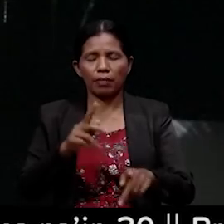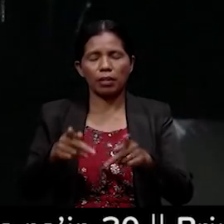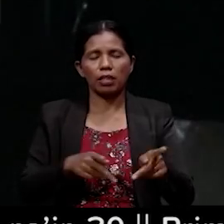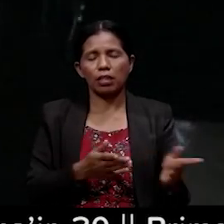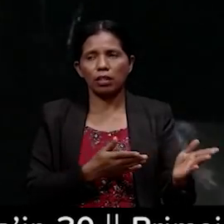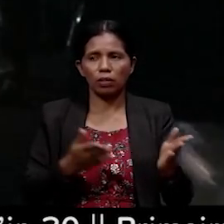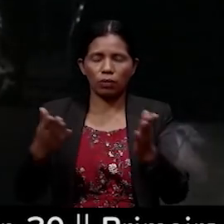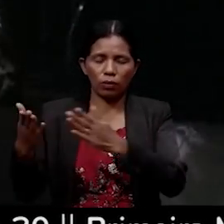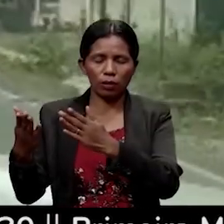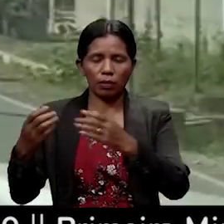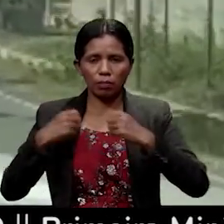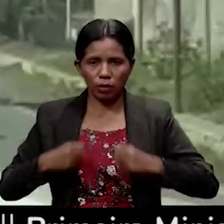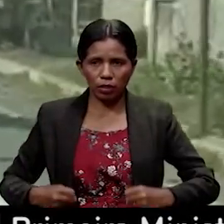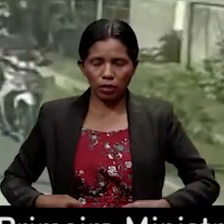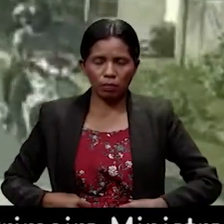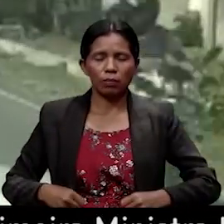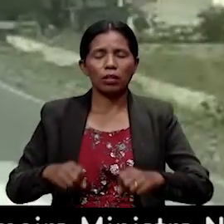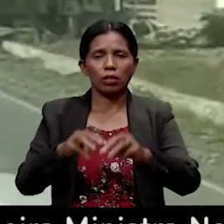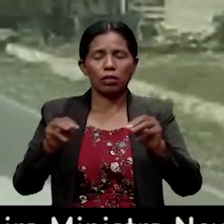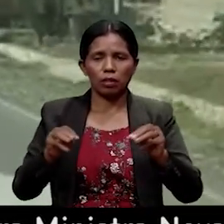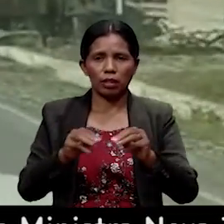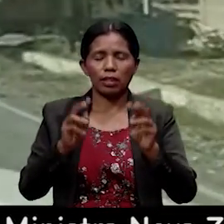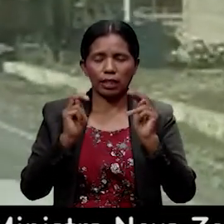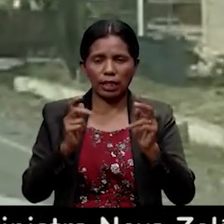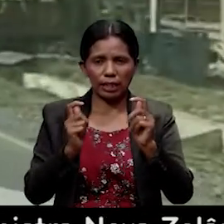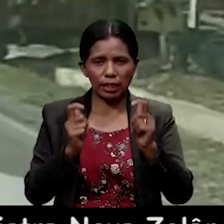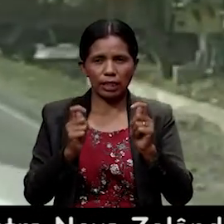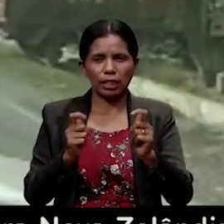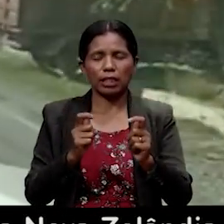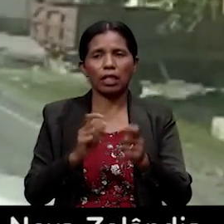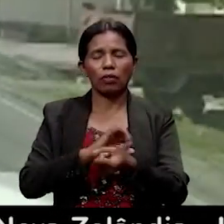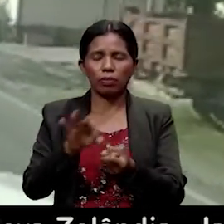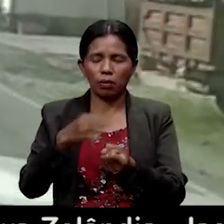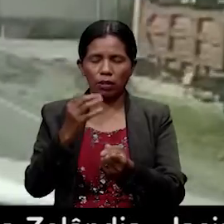ba parte saudi munisipi Kovalima ho dihalo teste COVID no kumpri